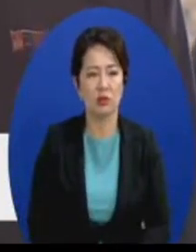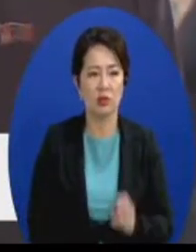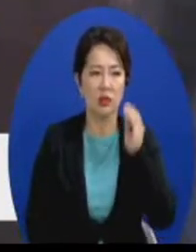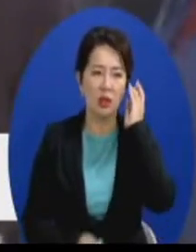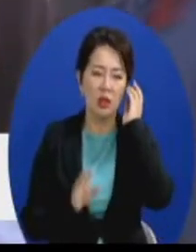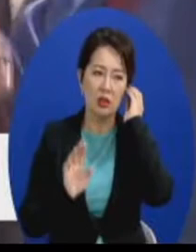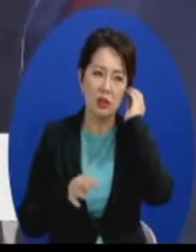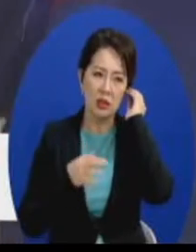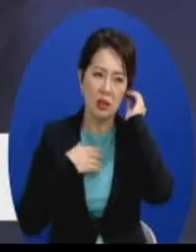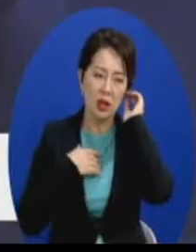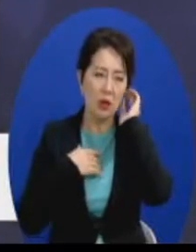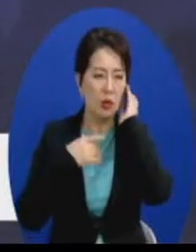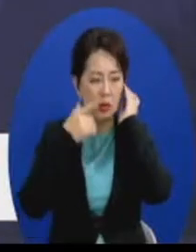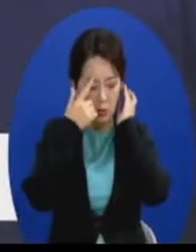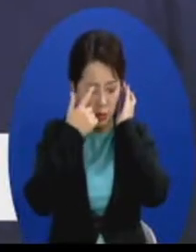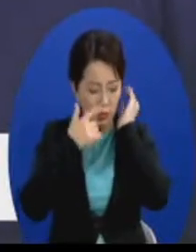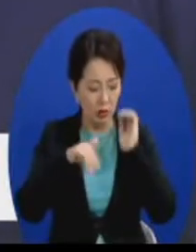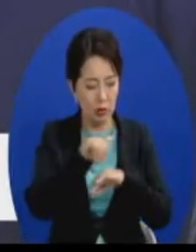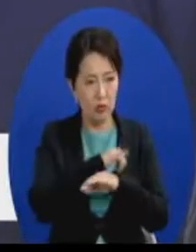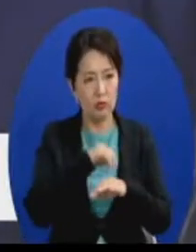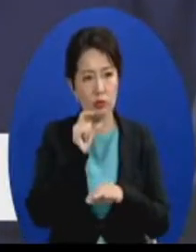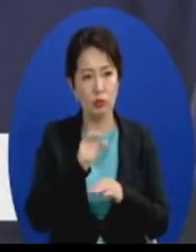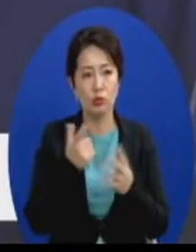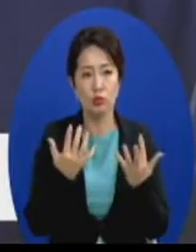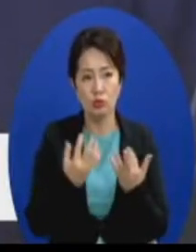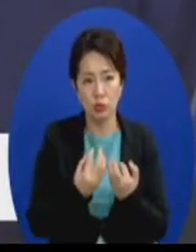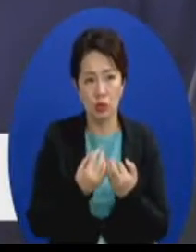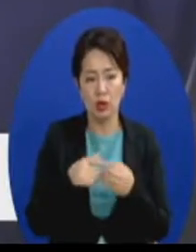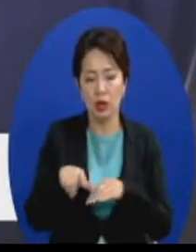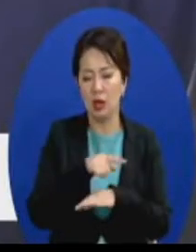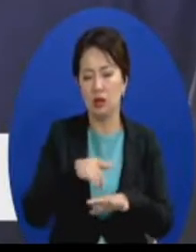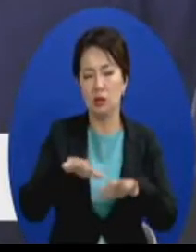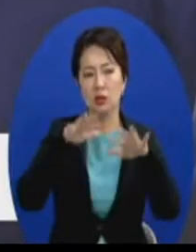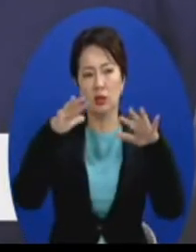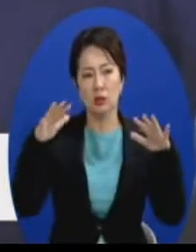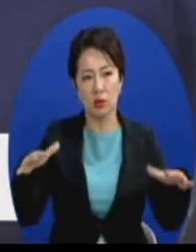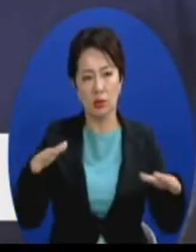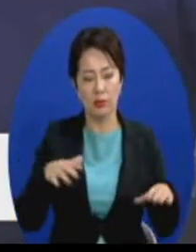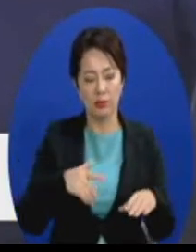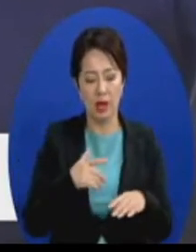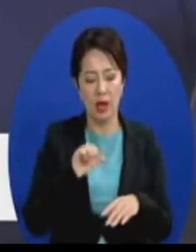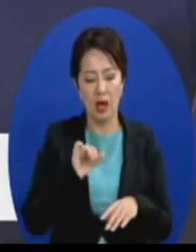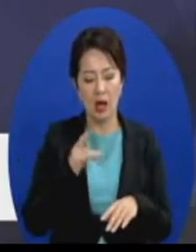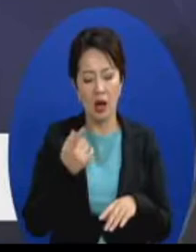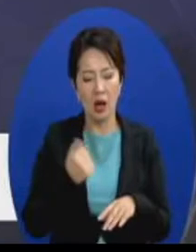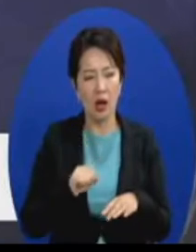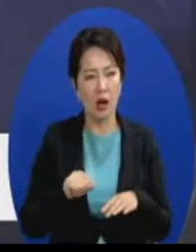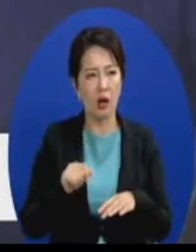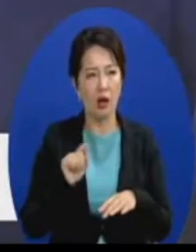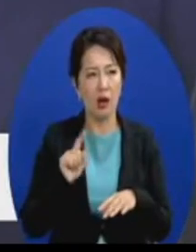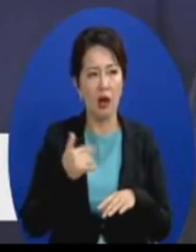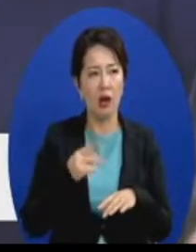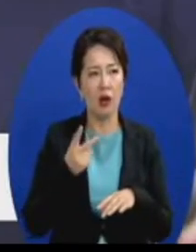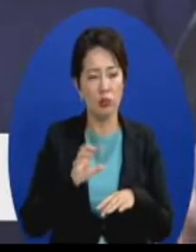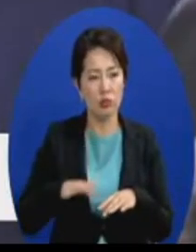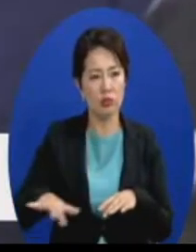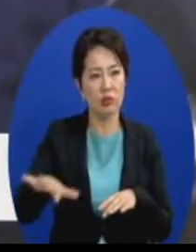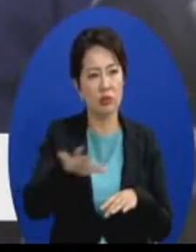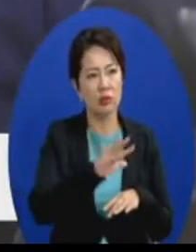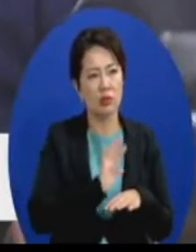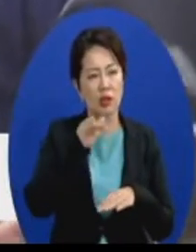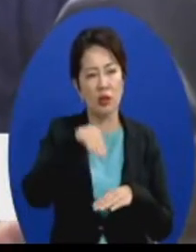Тэгээд яг нь ер нь бол Монгол улс хүн ам зөвхөн газар нутаг том дээрээс нь Арангай бол нэлийн юм хангам бүс